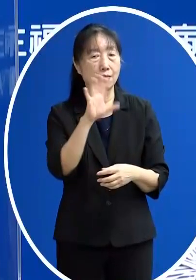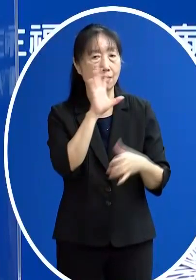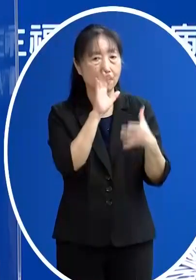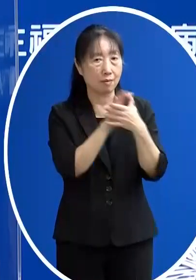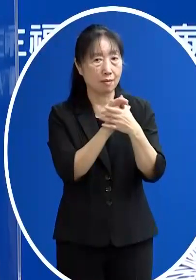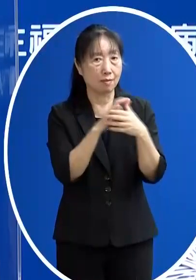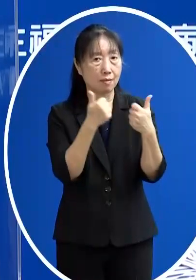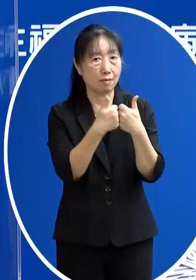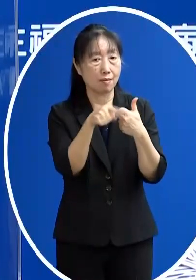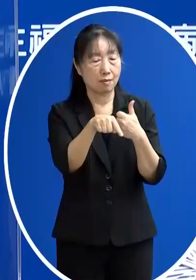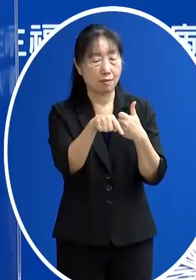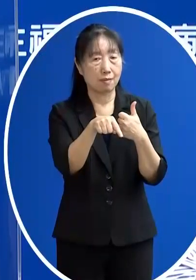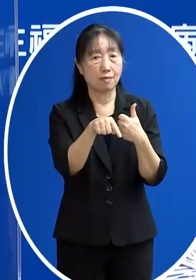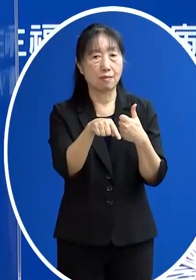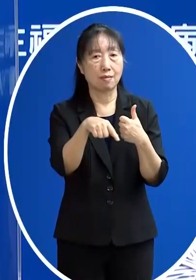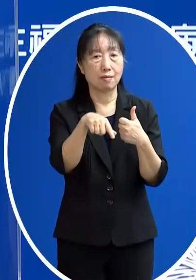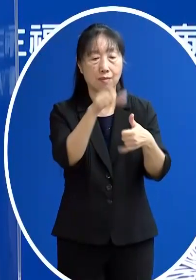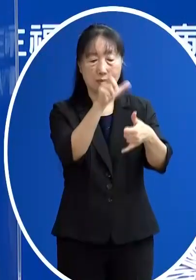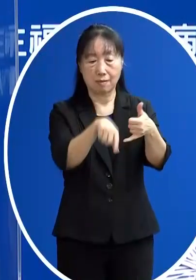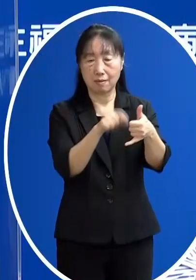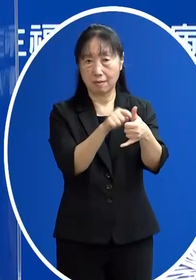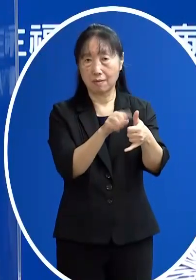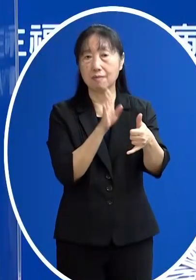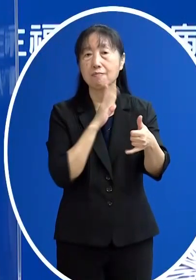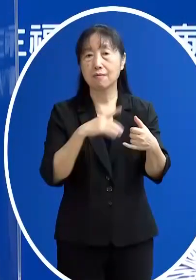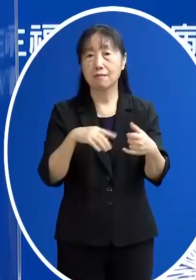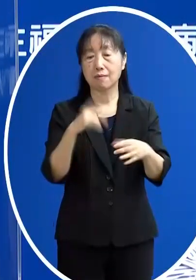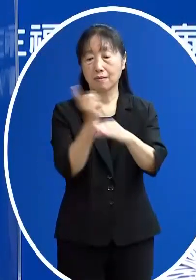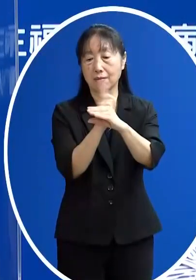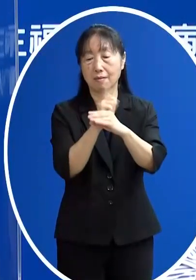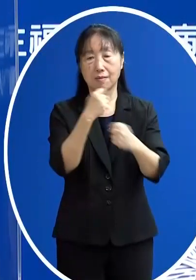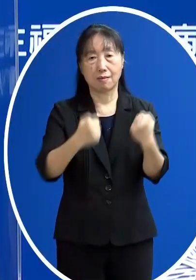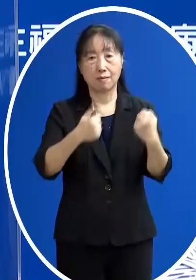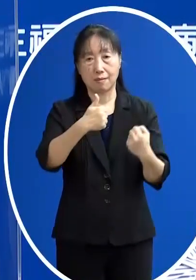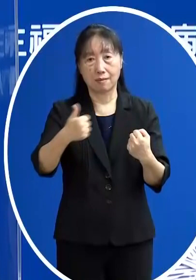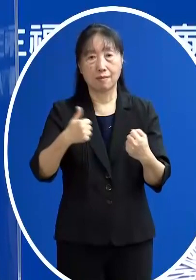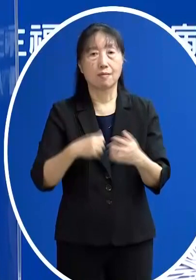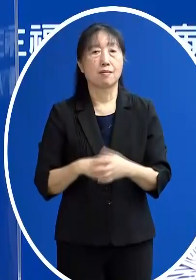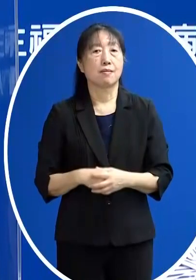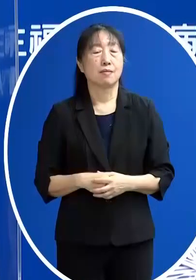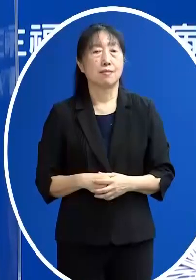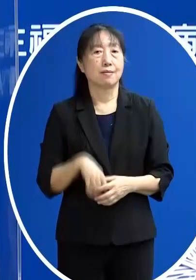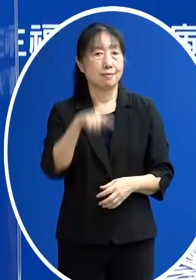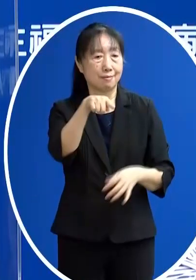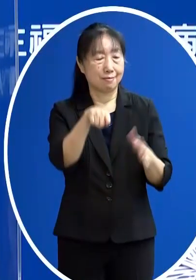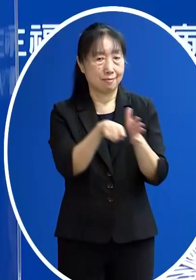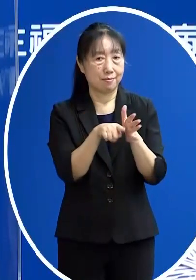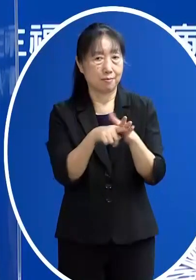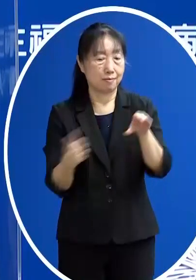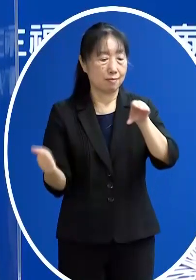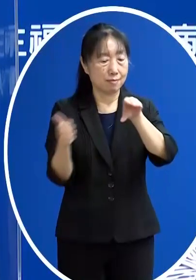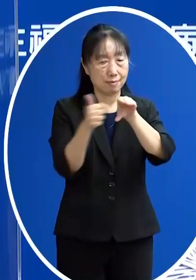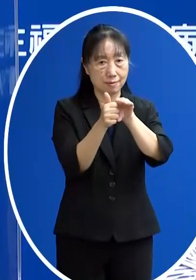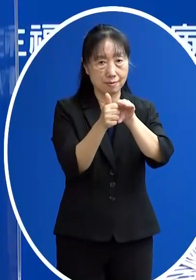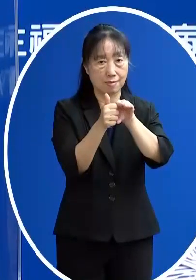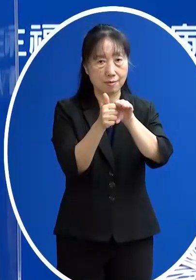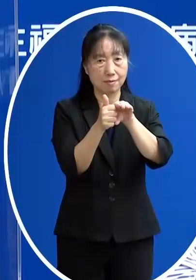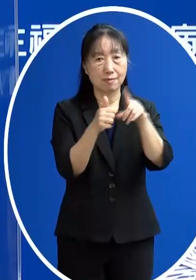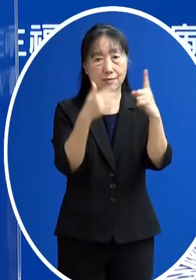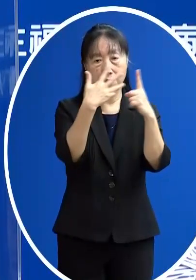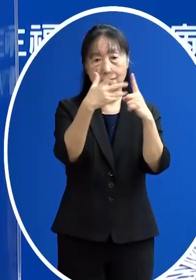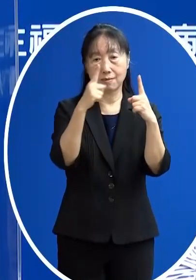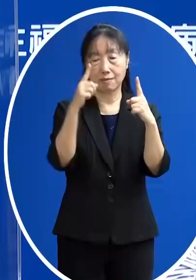友会，那本身也是一位哈计程车的司机，然后那时候有载了哈这个